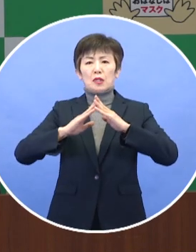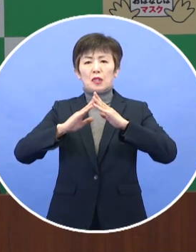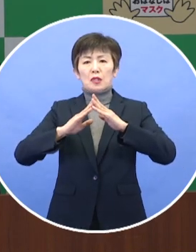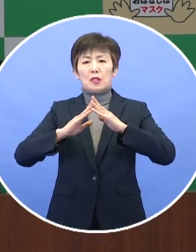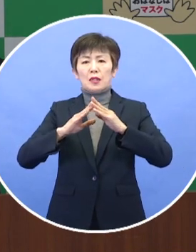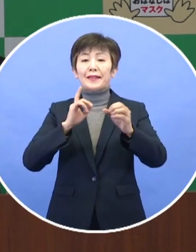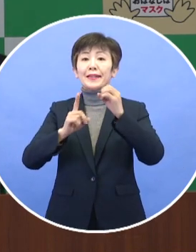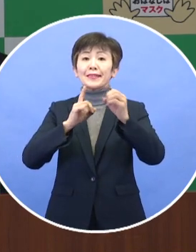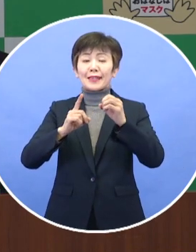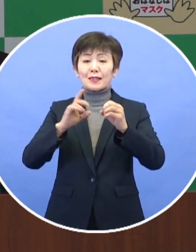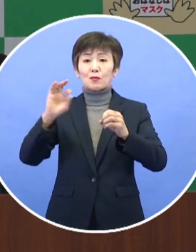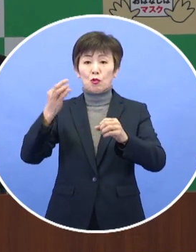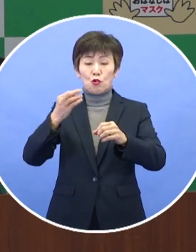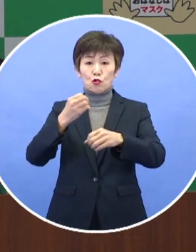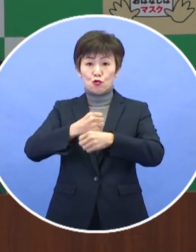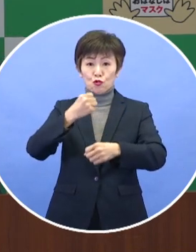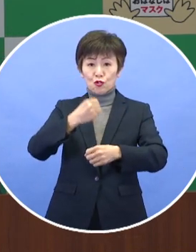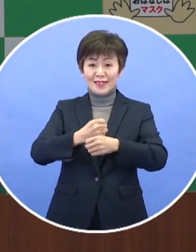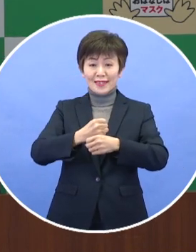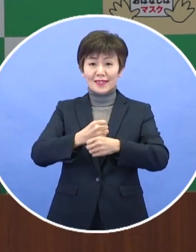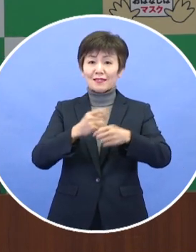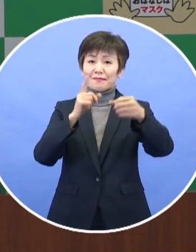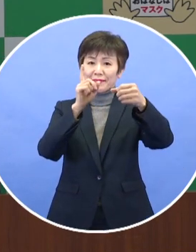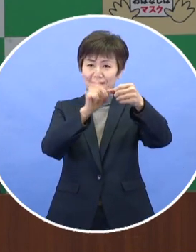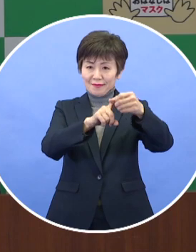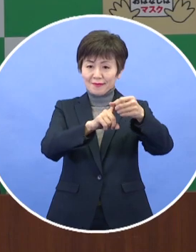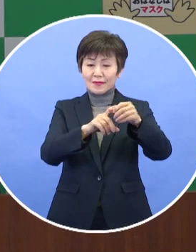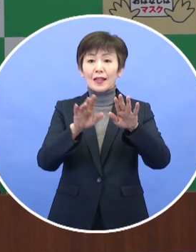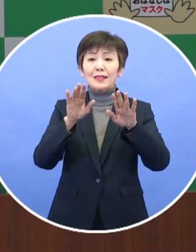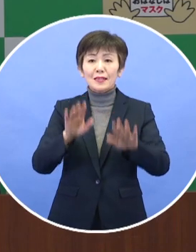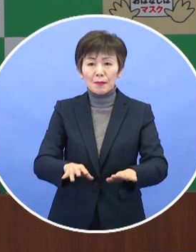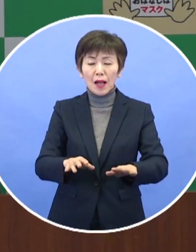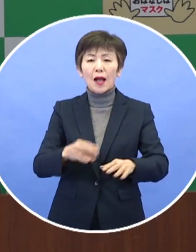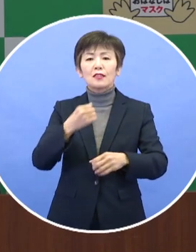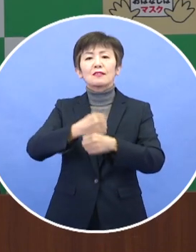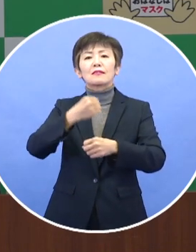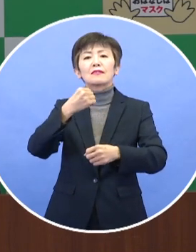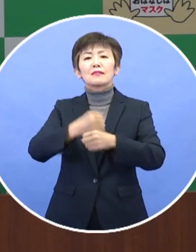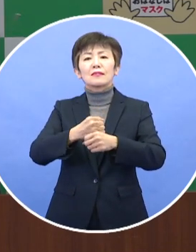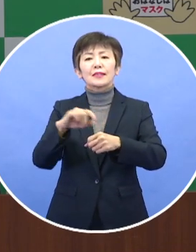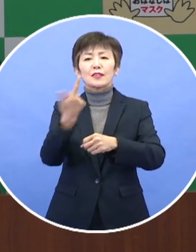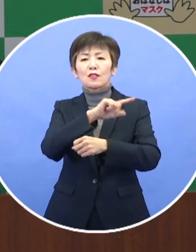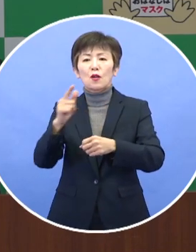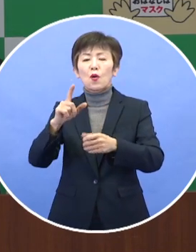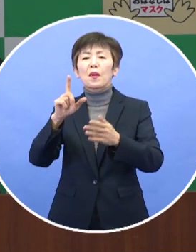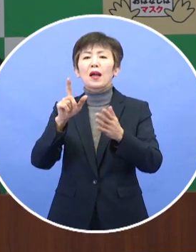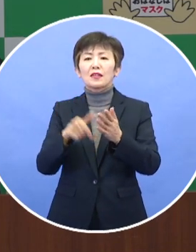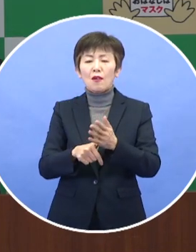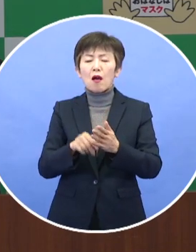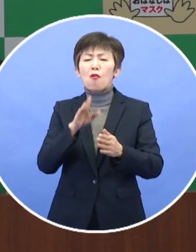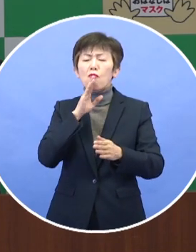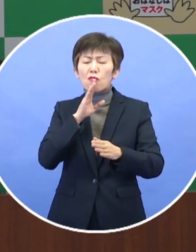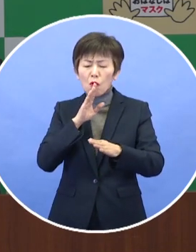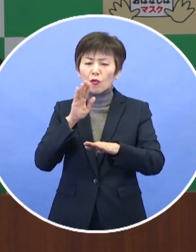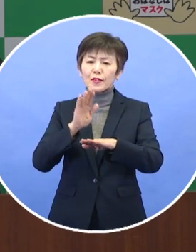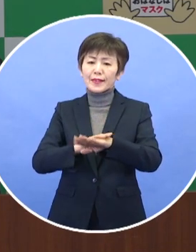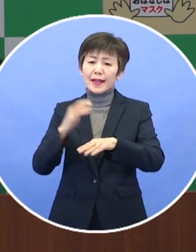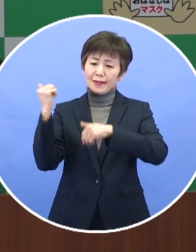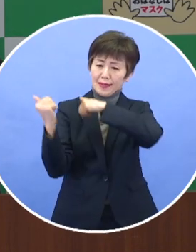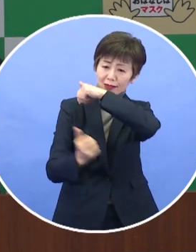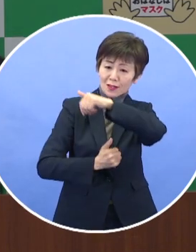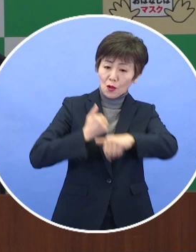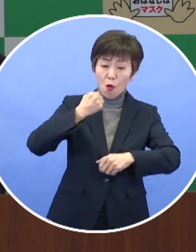くりということですので、今時は製品作るときにデジタルでなくて本当の手作業というのは伝統工芸